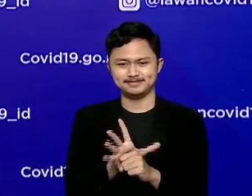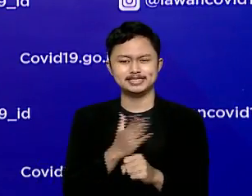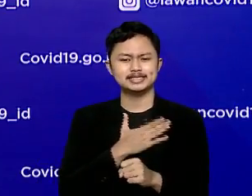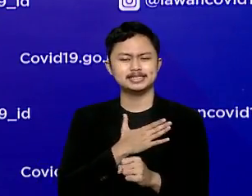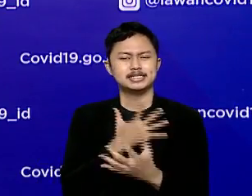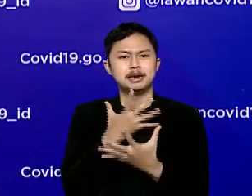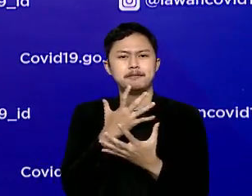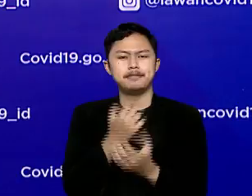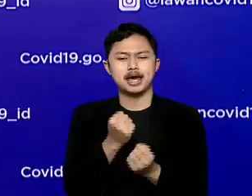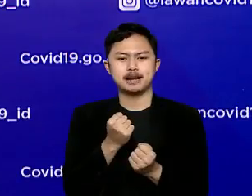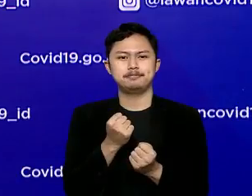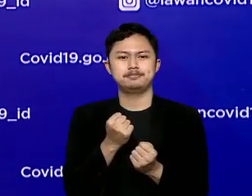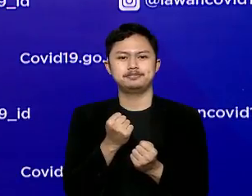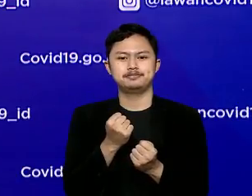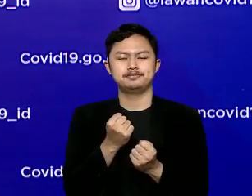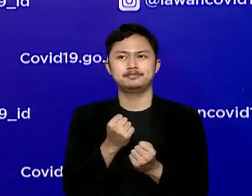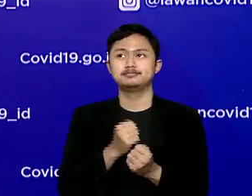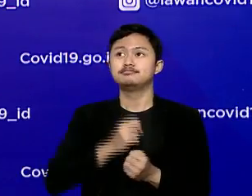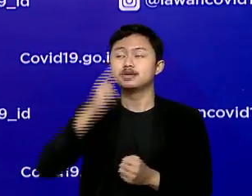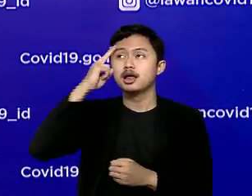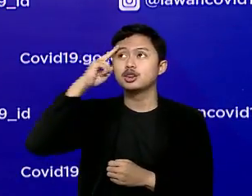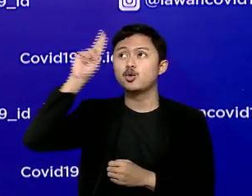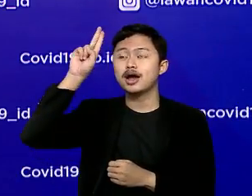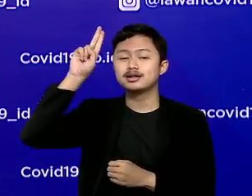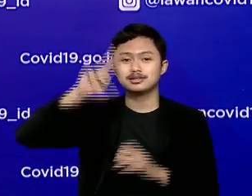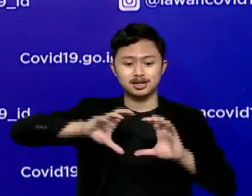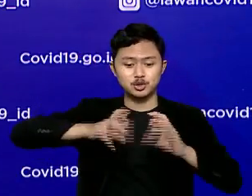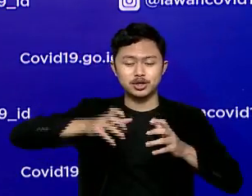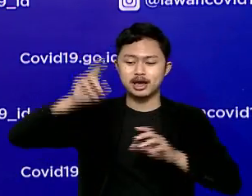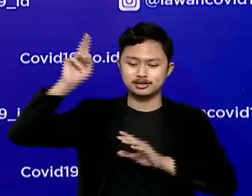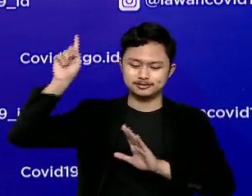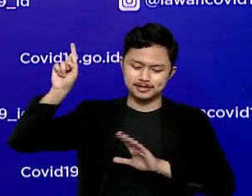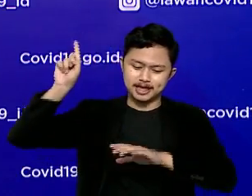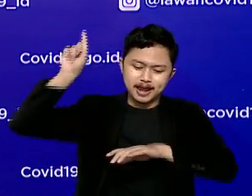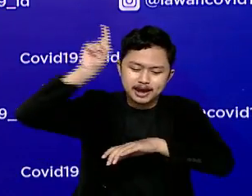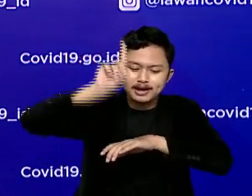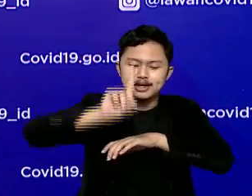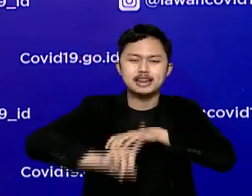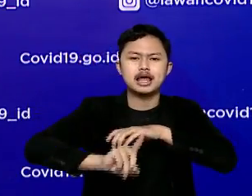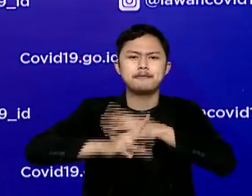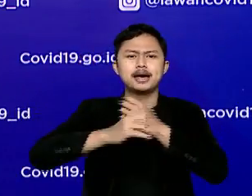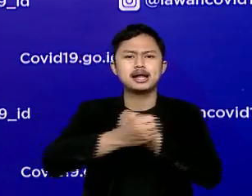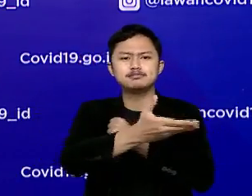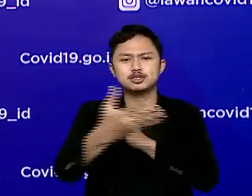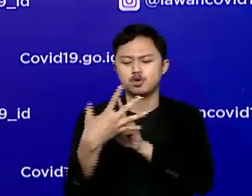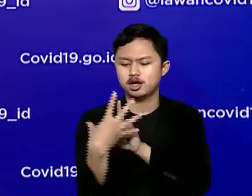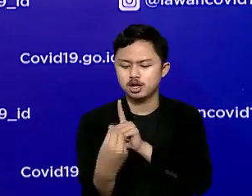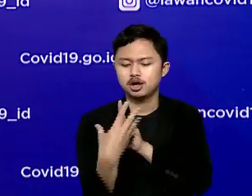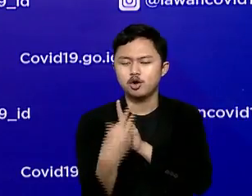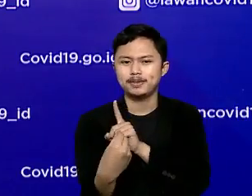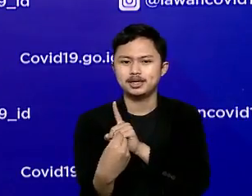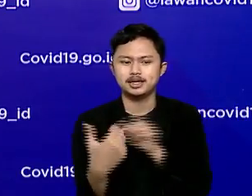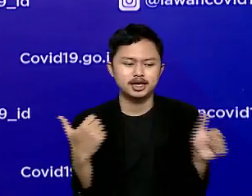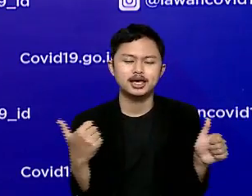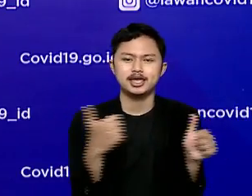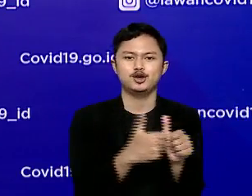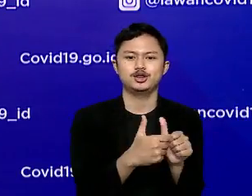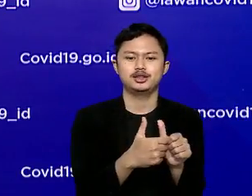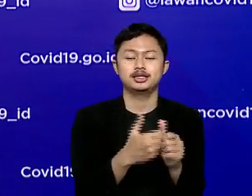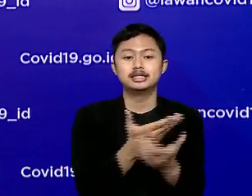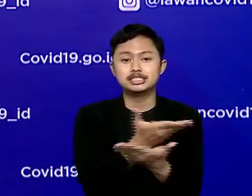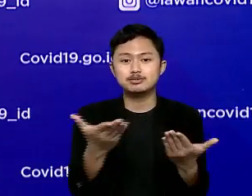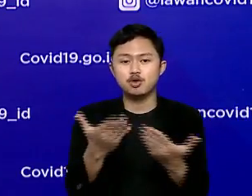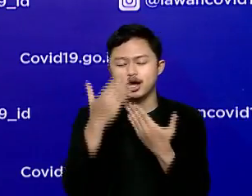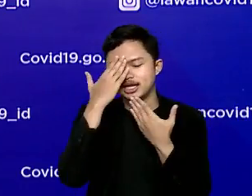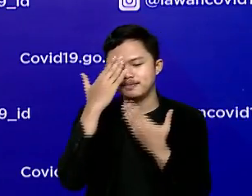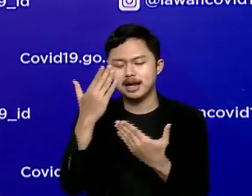semoga peringatan hadirnya Tuhan ke dunia dapat dijadikan teladan agar setiap kita dapat menjadi berkat dan